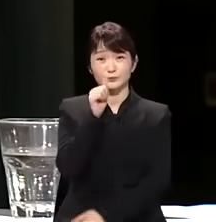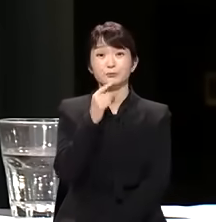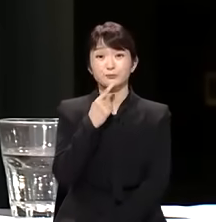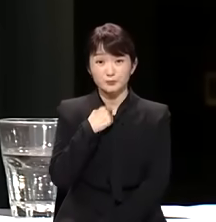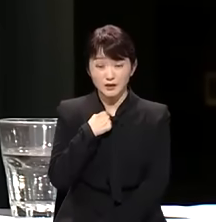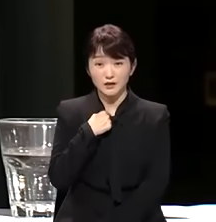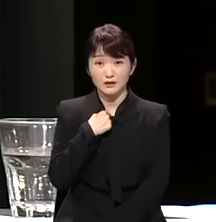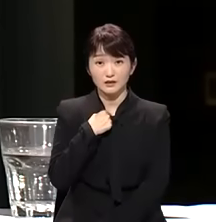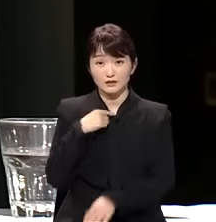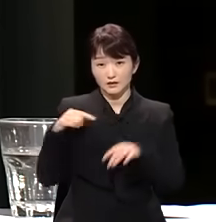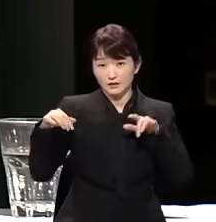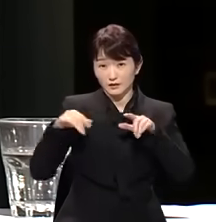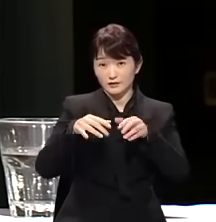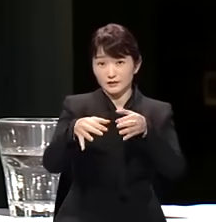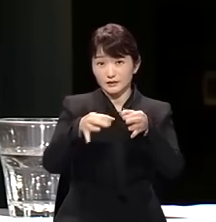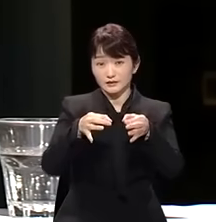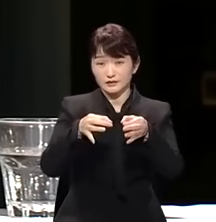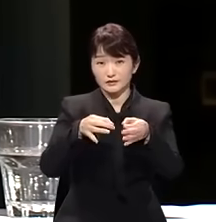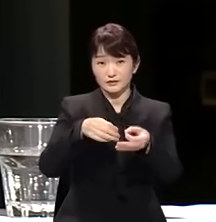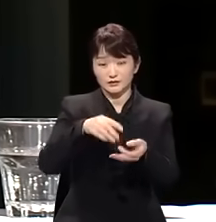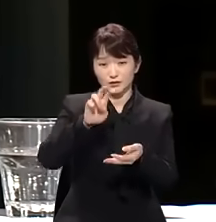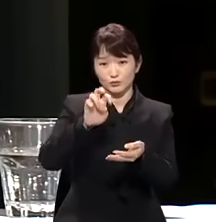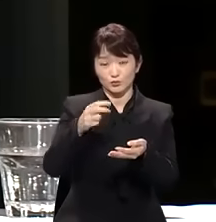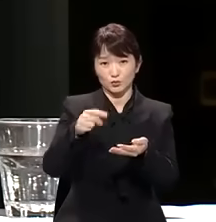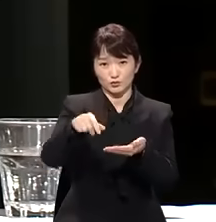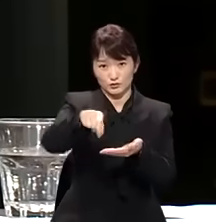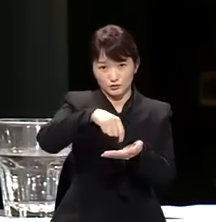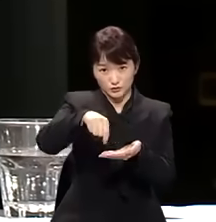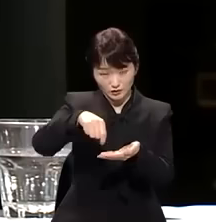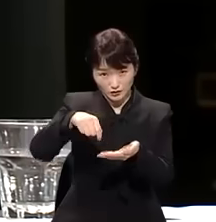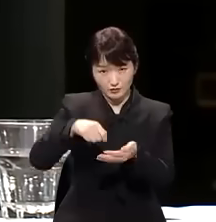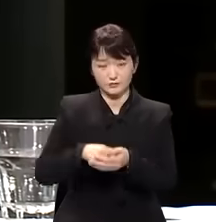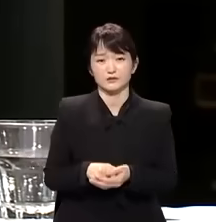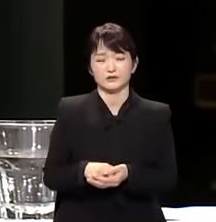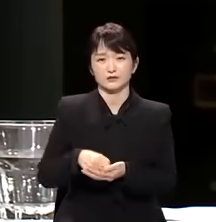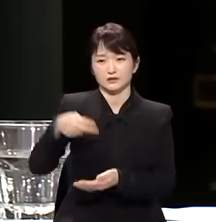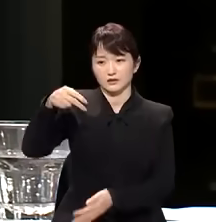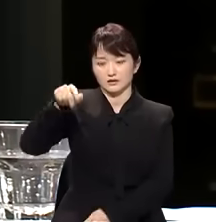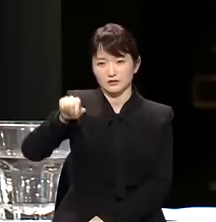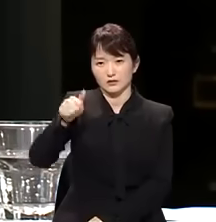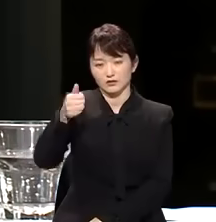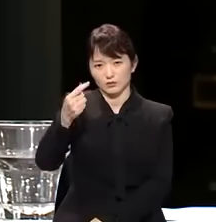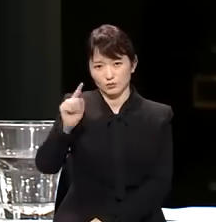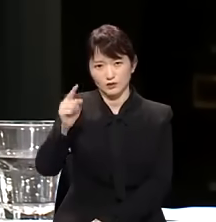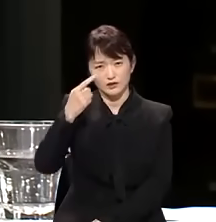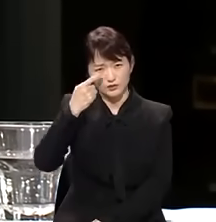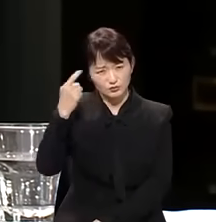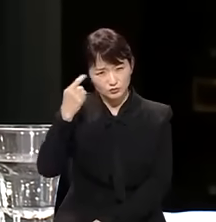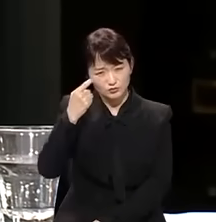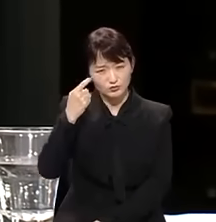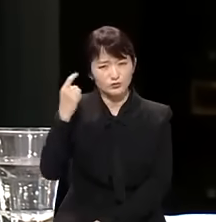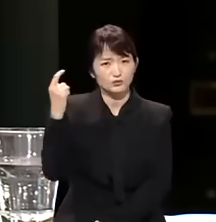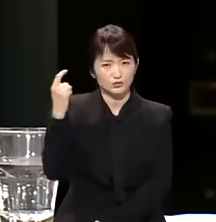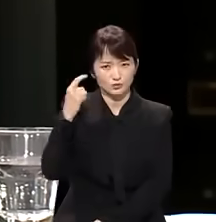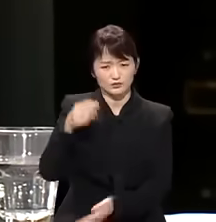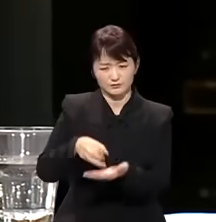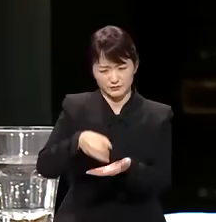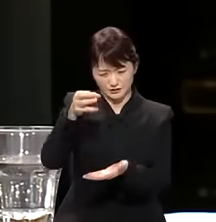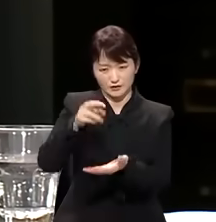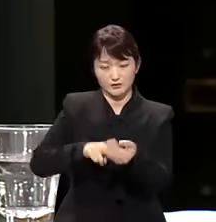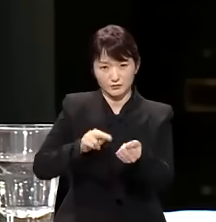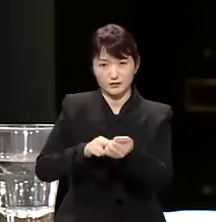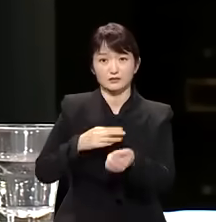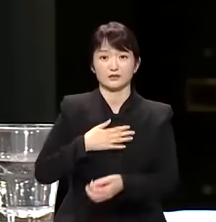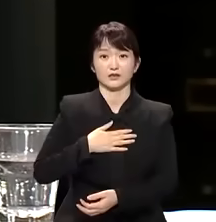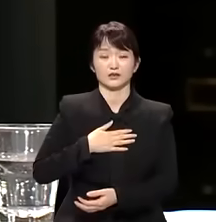광장시장 모듬전 또 한 포장마차 석화까지 바가지 요금 논란 한 커뮤니티에 나도 당했다